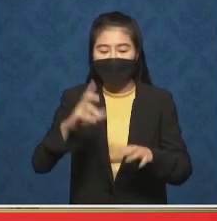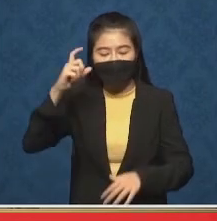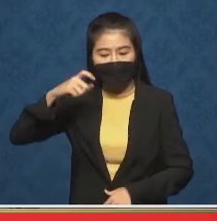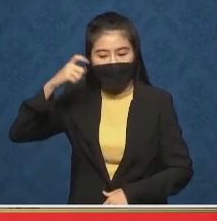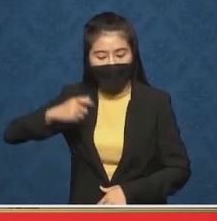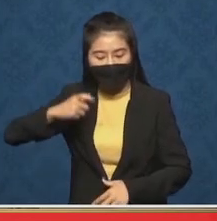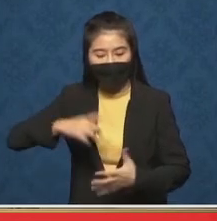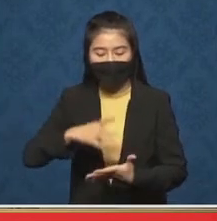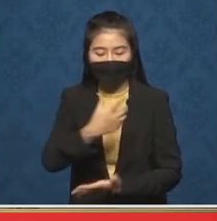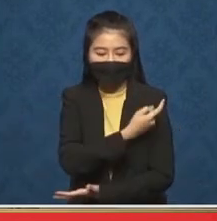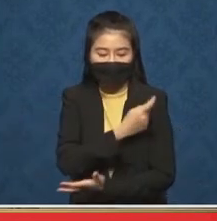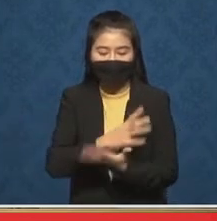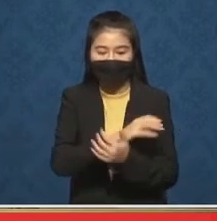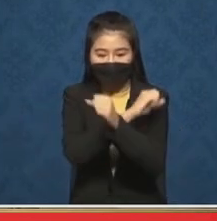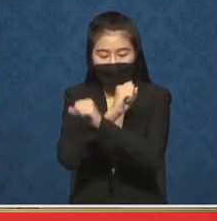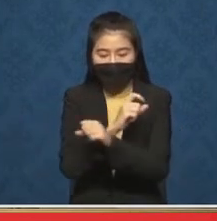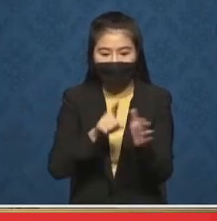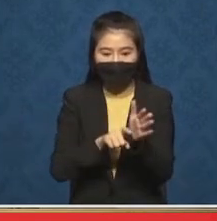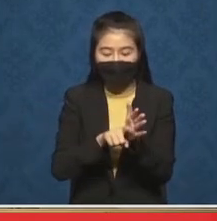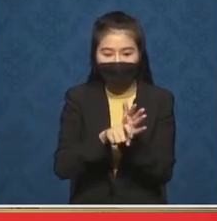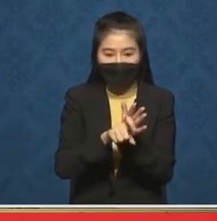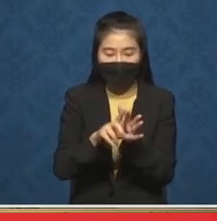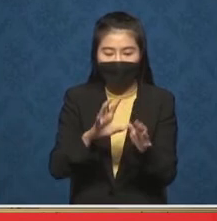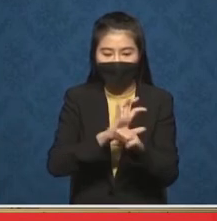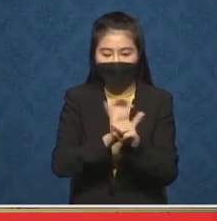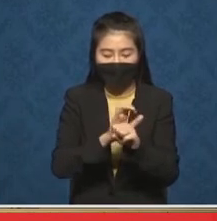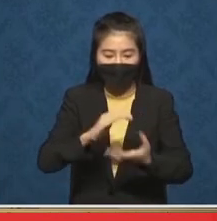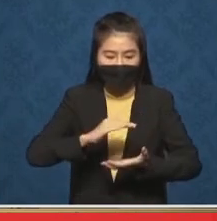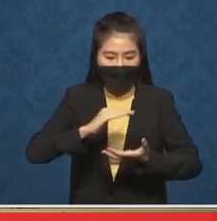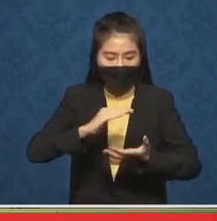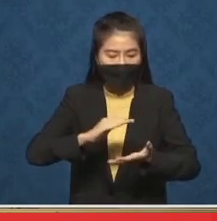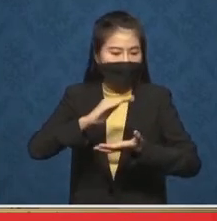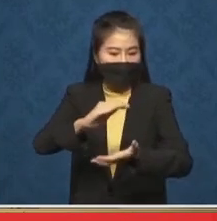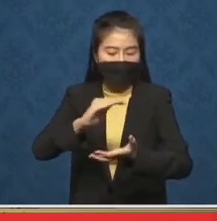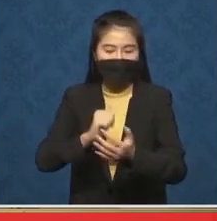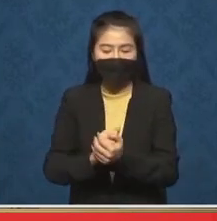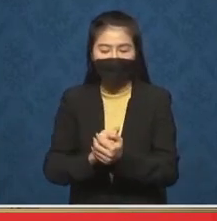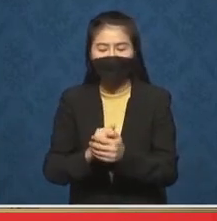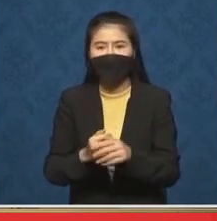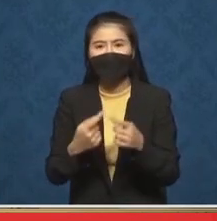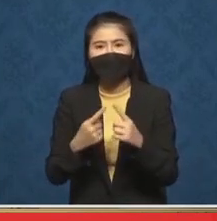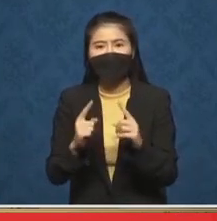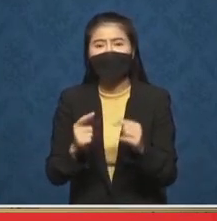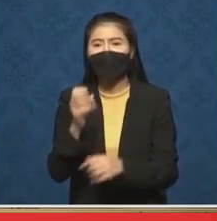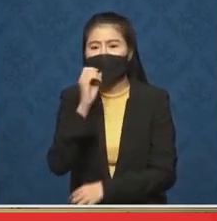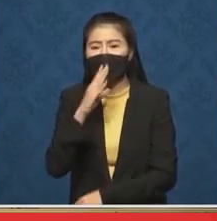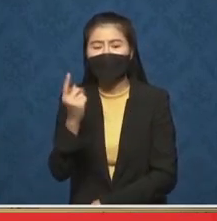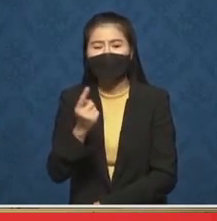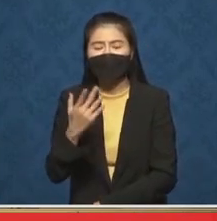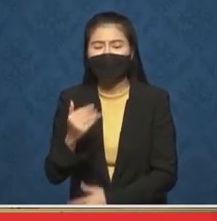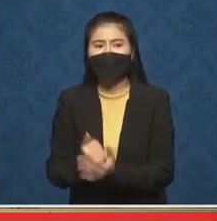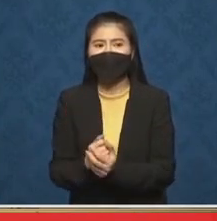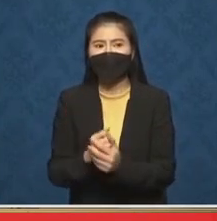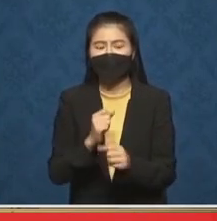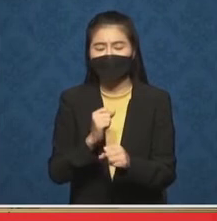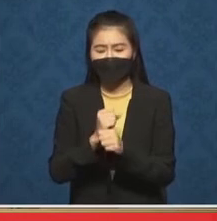ายมนกระทบตควรสคนไทยแล้ไทำไมไม่ใชวิธีกทการตูดแก้เรื่องนี้เครียรเรื่องนี้ท่านเช